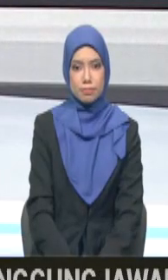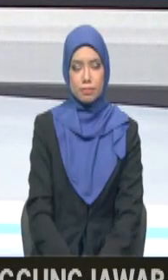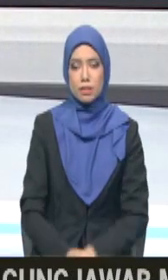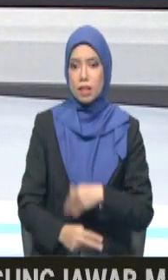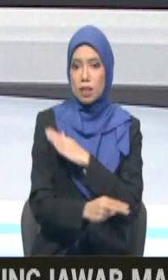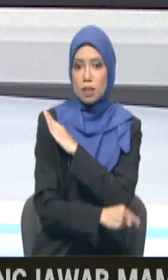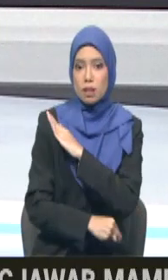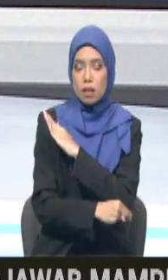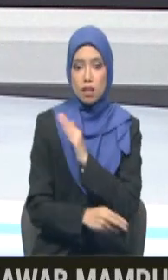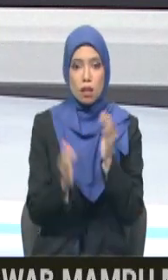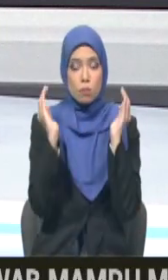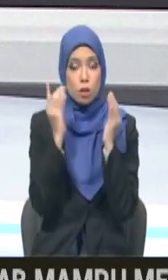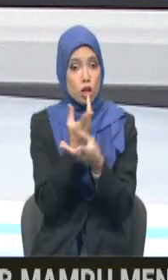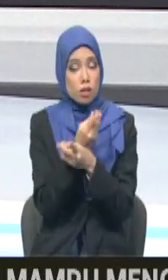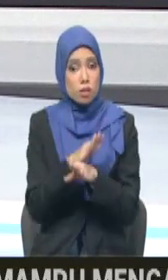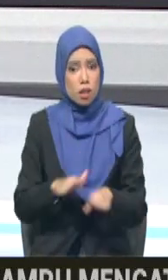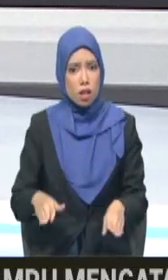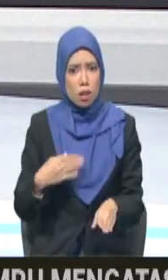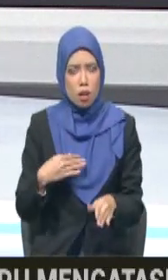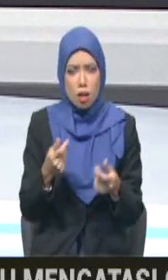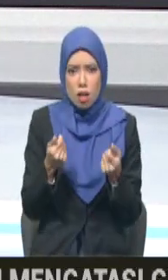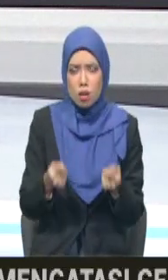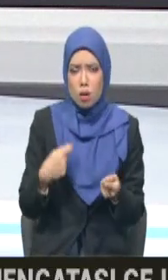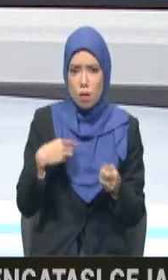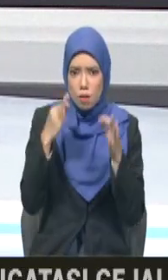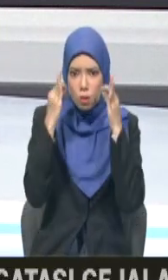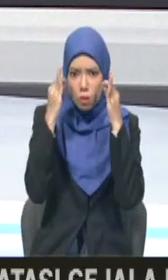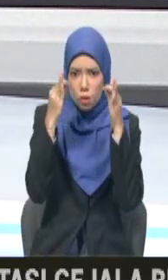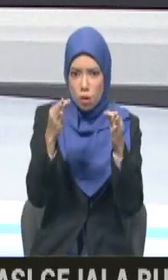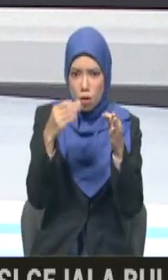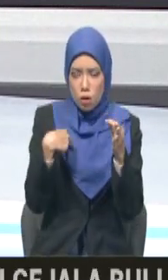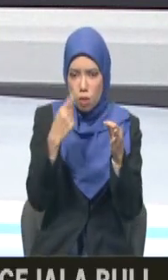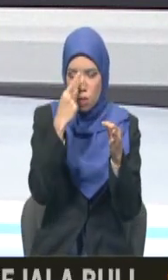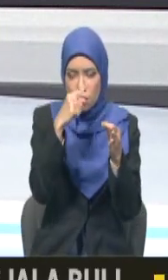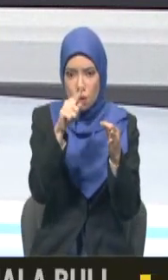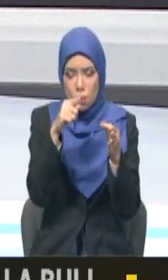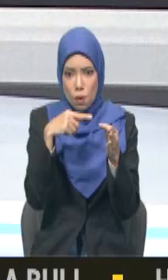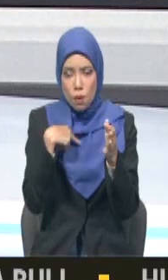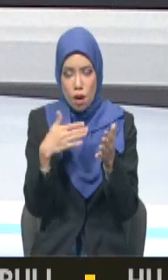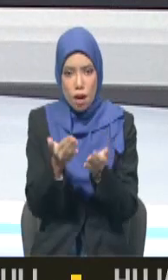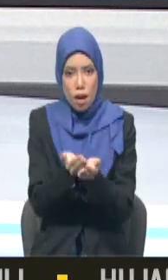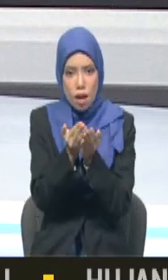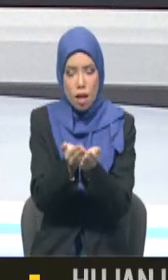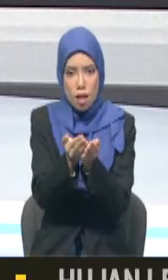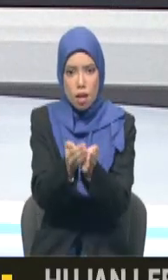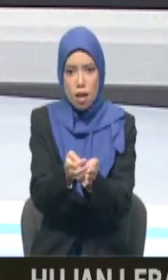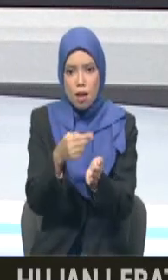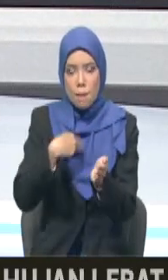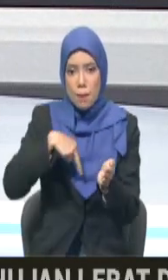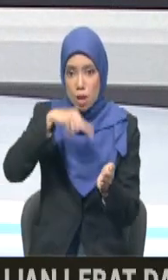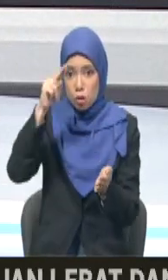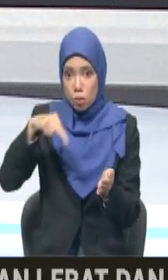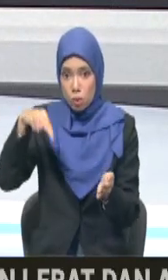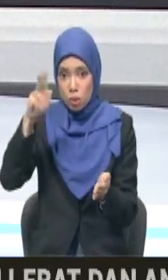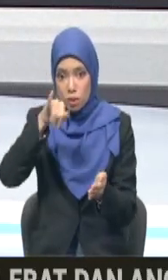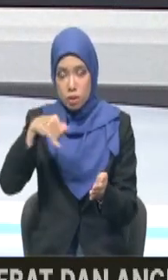negara Brunei Darussalam sekali lagi menjadi tumpuan persinggahan kapal persiaran Norwegian Joel yang membawa lebih